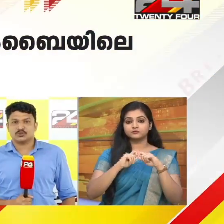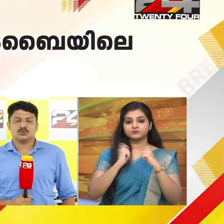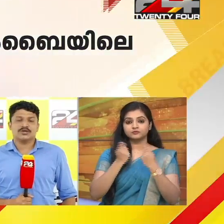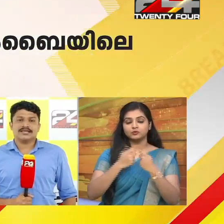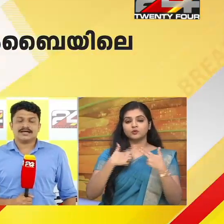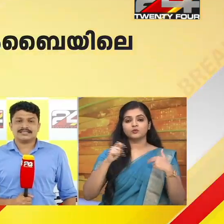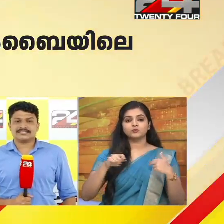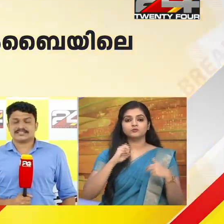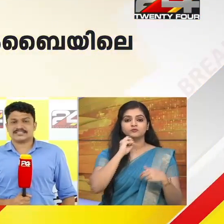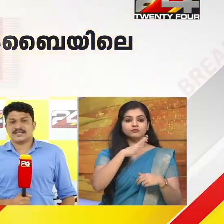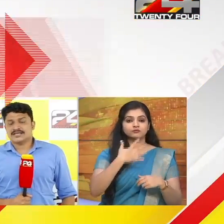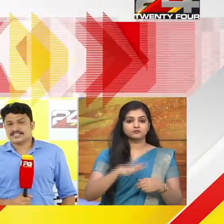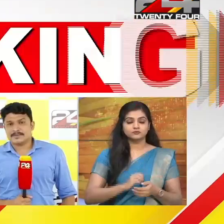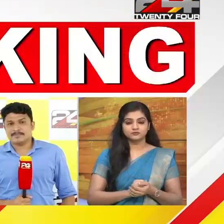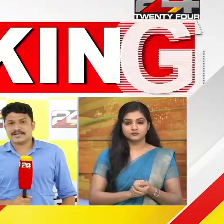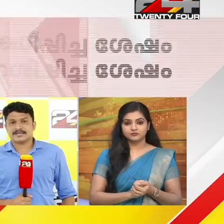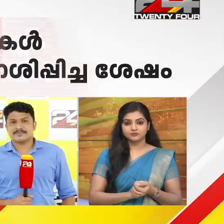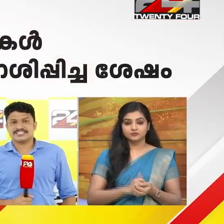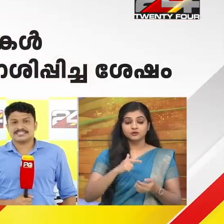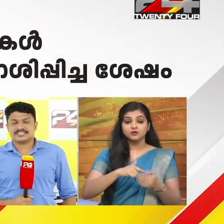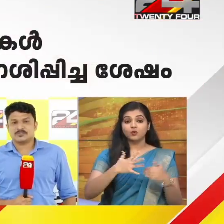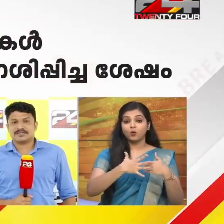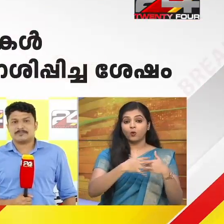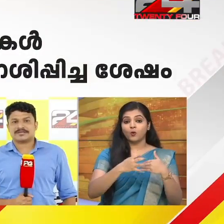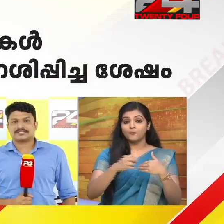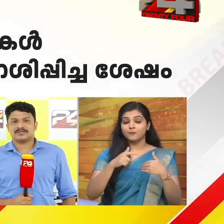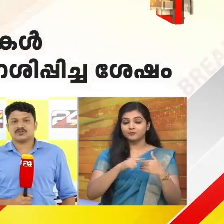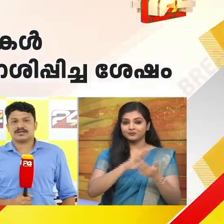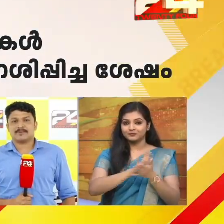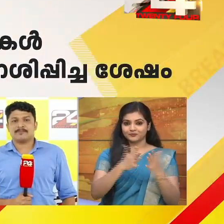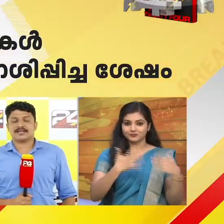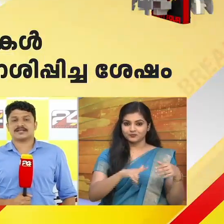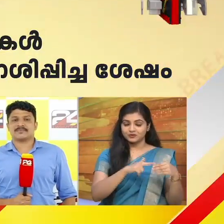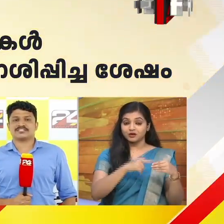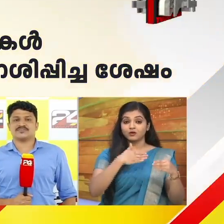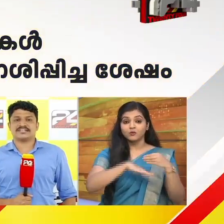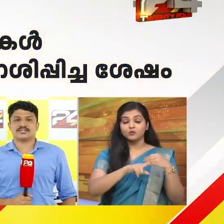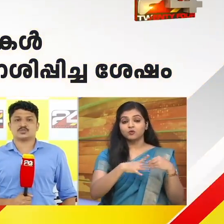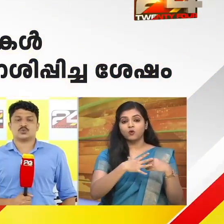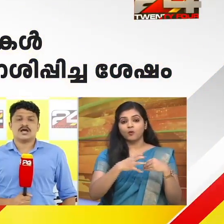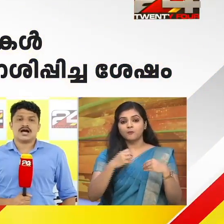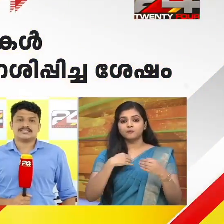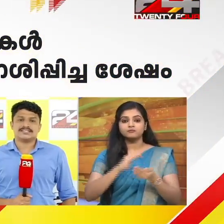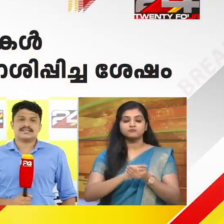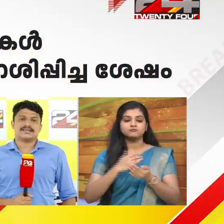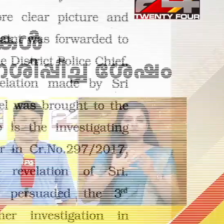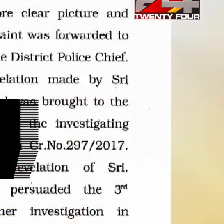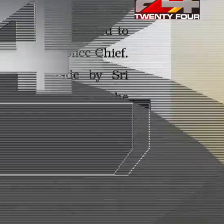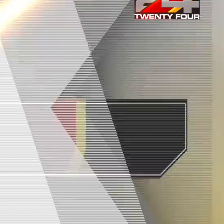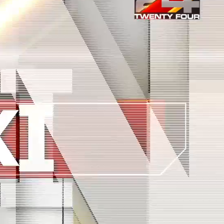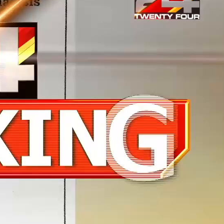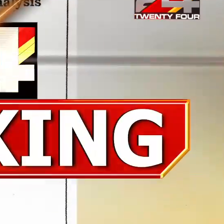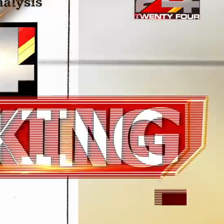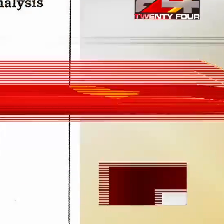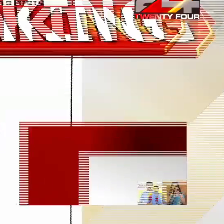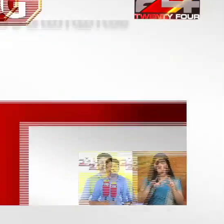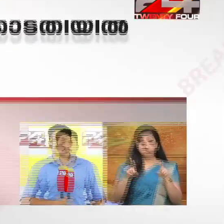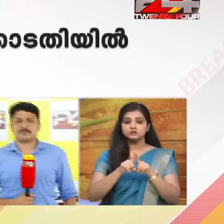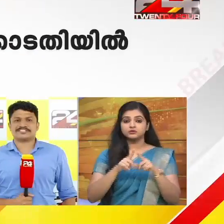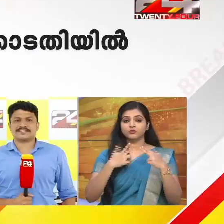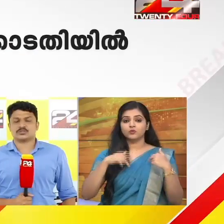അറിയിച്ചിരിക്കുന്നു. ഇത്തരത്തിൽ ഇതിന്റെ മിറർ ഇമേജ്, നശിപ്പിക്കപ്പെട്ട തെളിവുകളുടെ മിറർ ഇമേജ് വീണ്ടെടുത്തു, അതിന്റെ രേഖകളും കോടതി